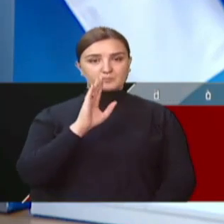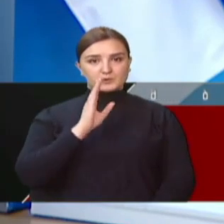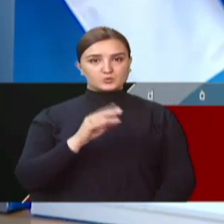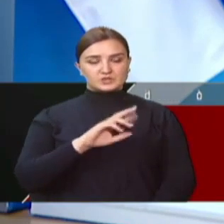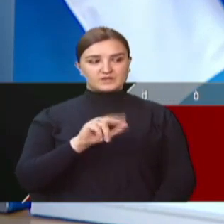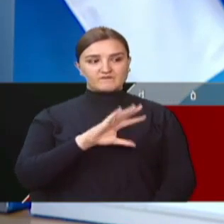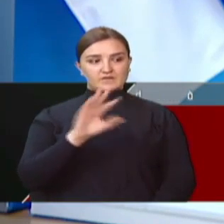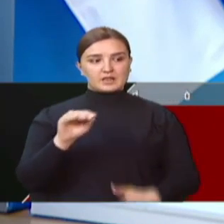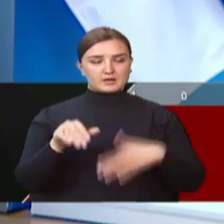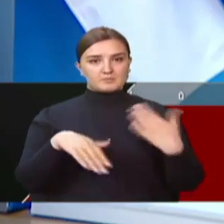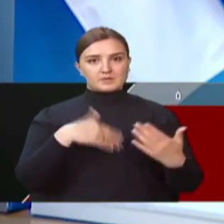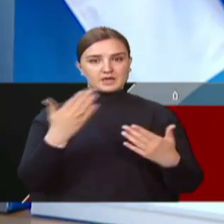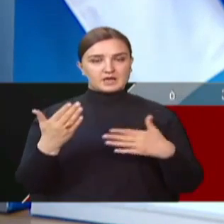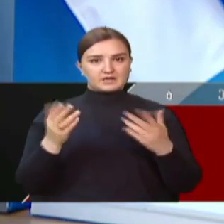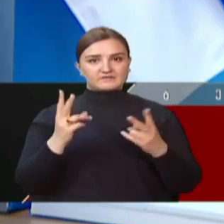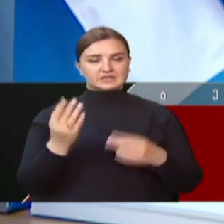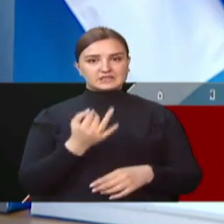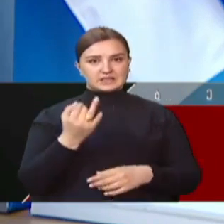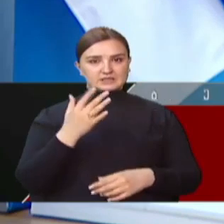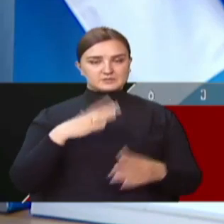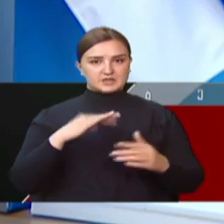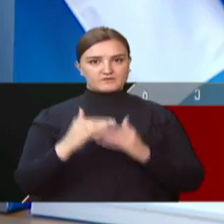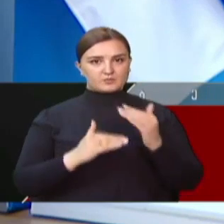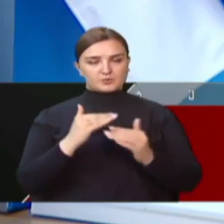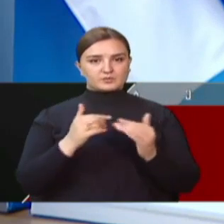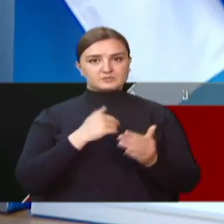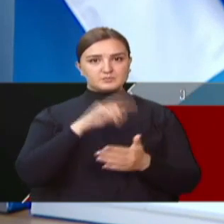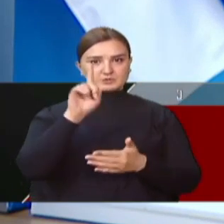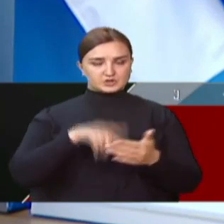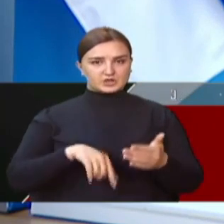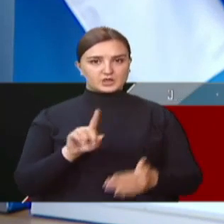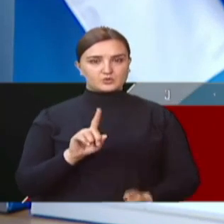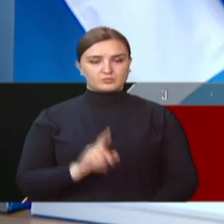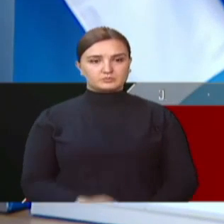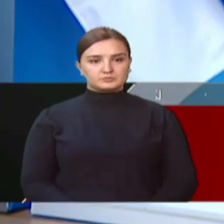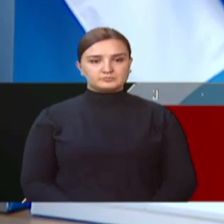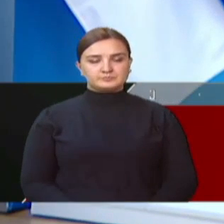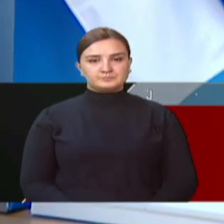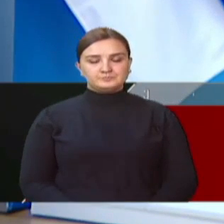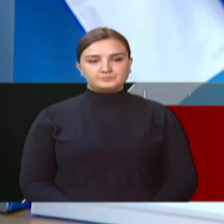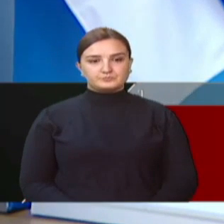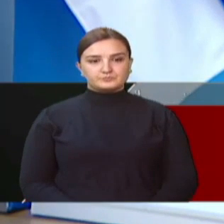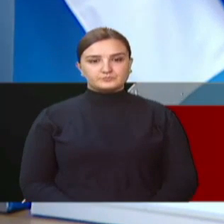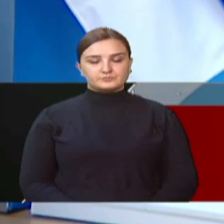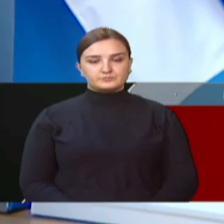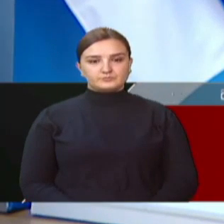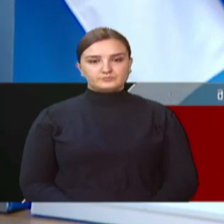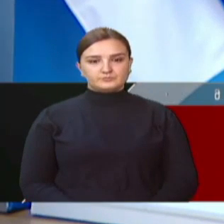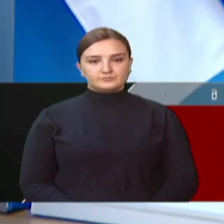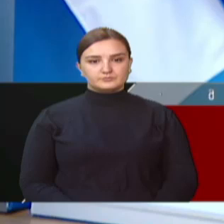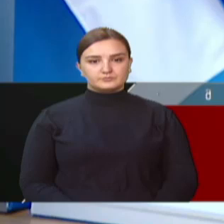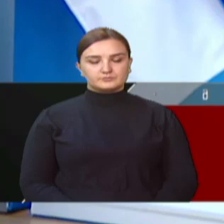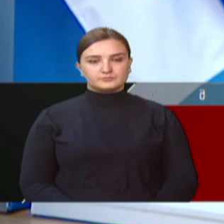იმ მხარესთან, ვისაც აინტერესებს საქართველოს პროგრესი. მე მჯერა, რომ ეს დემარშიც, ანუ